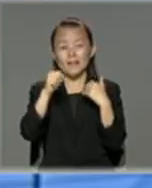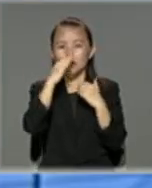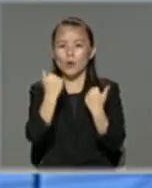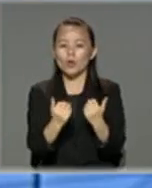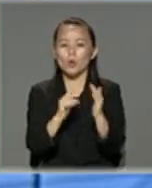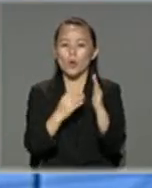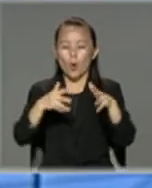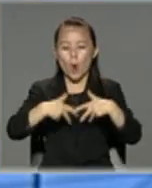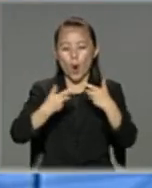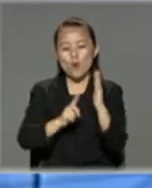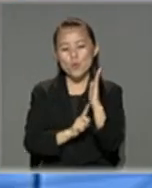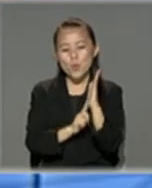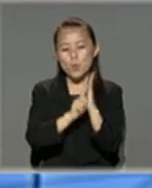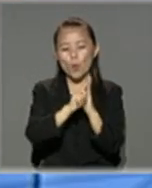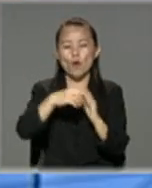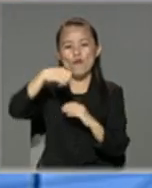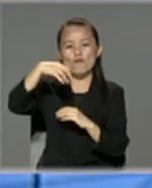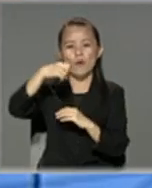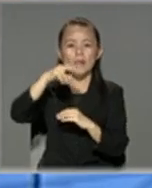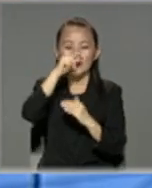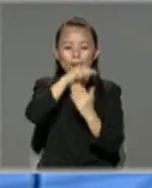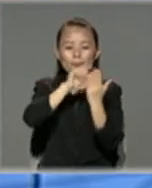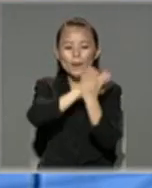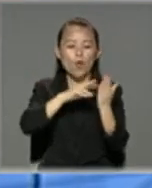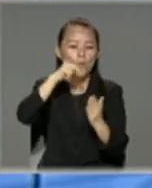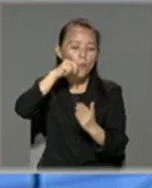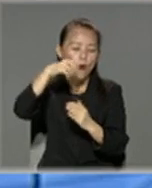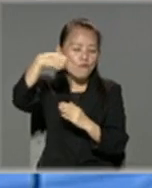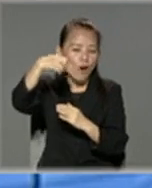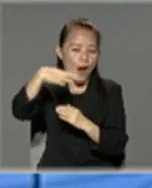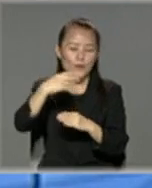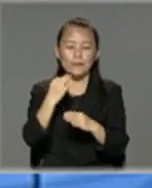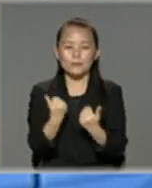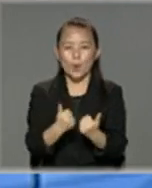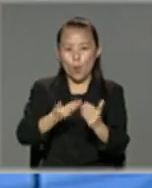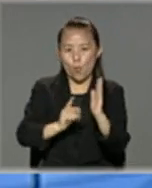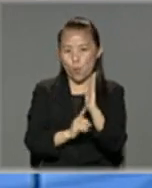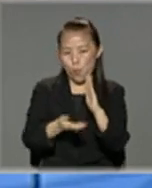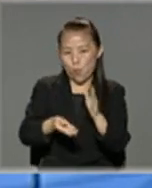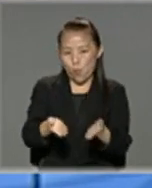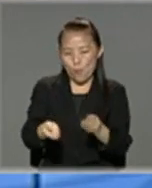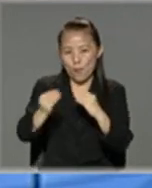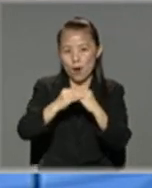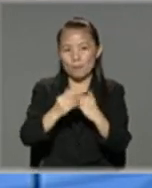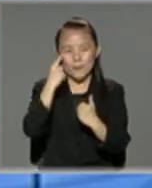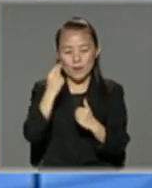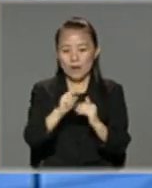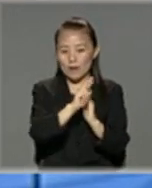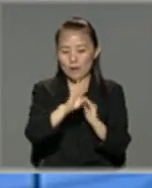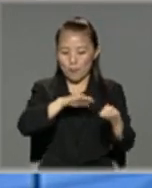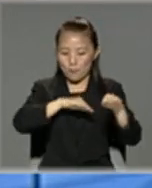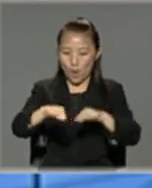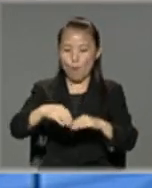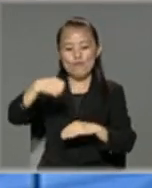นี้นะคะก็ทำให้การใช้ไฟฟ้าในประเทศไทยก็เพิ่มขึ้นอย่างต่อเนื่องค่ะหน่วยงานดูแลพลังงานไฟฟ้าจึงต้องเตรียมระบบไฟฟ้าให้